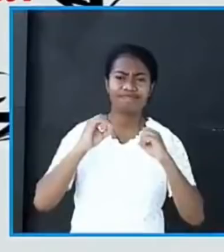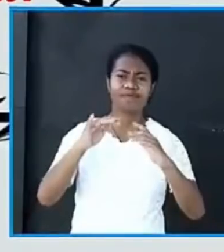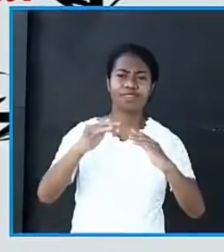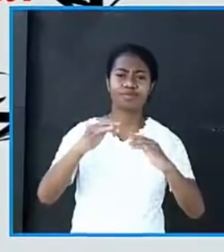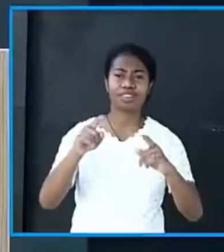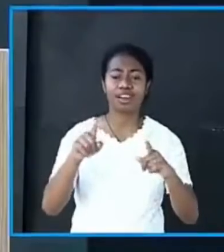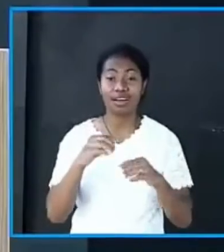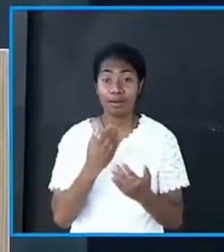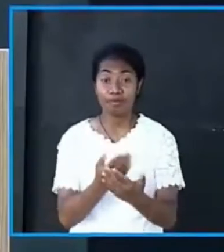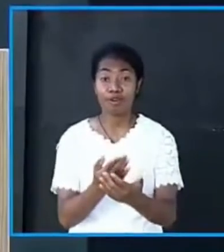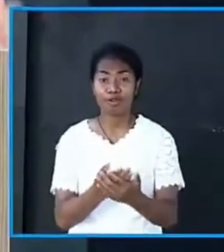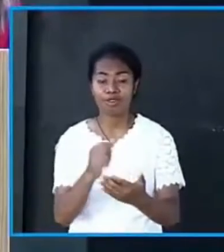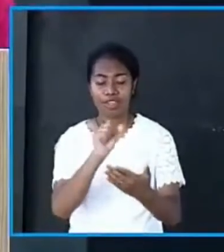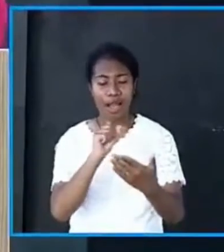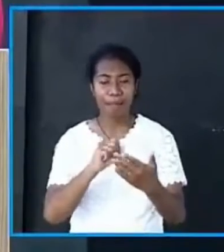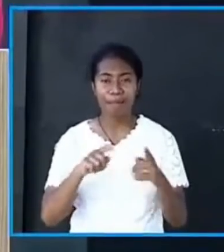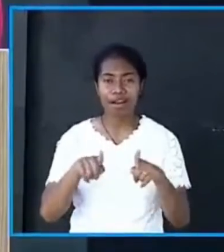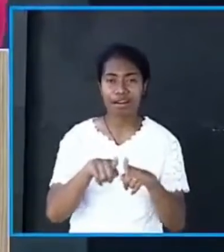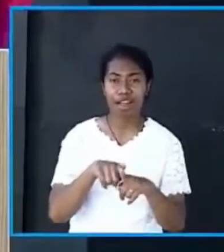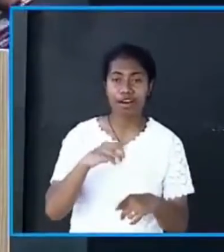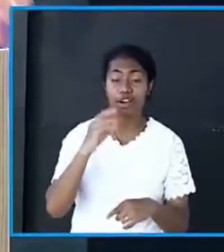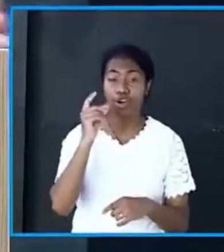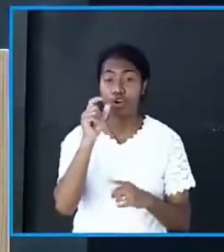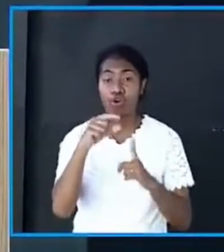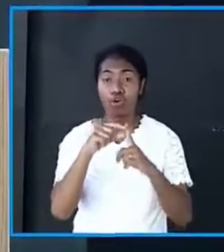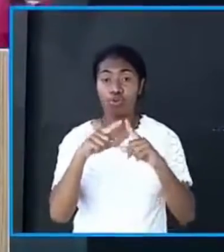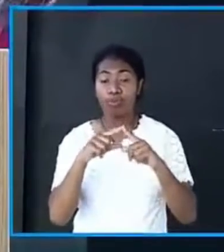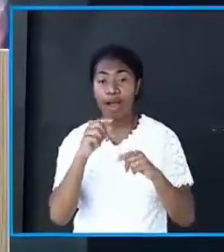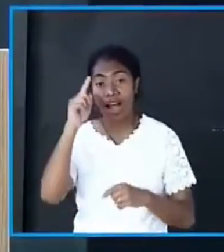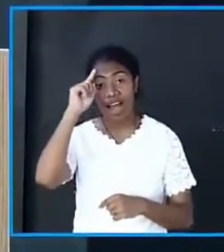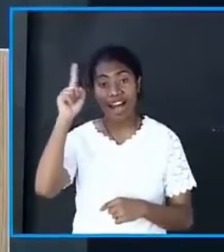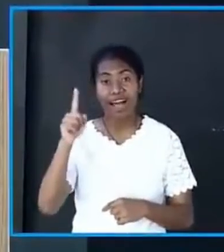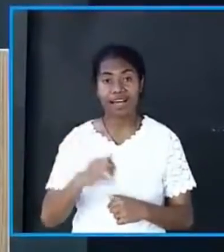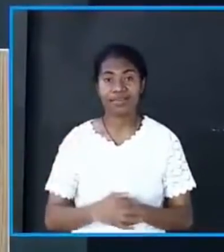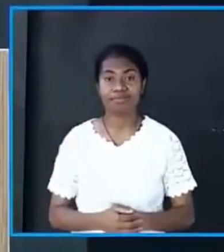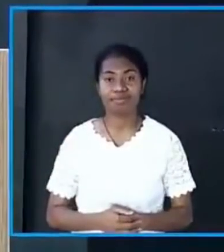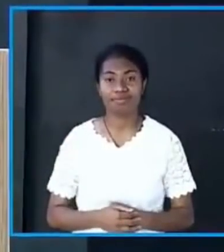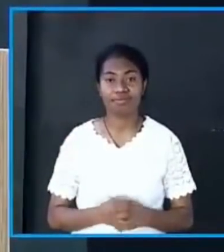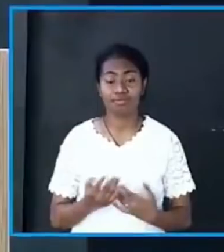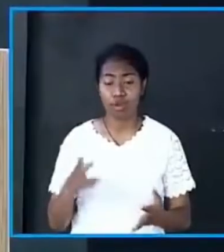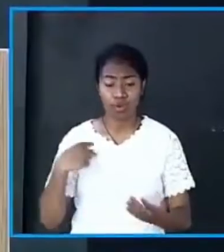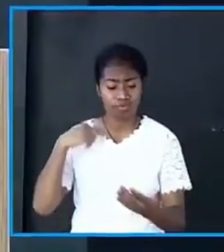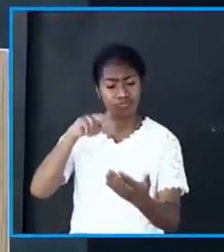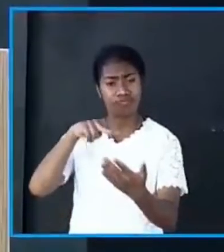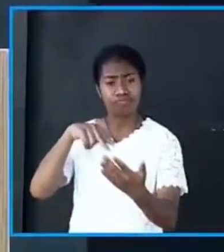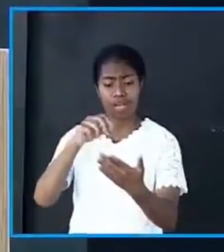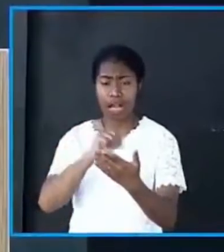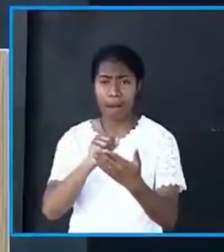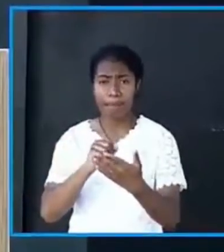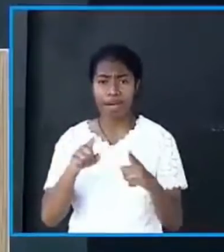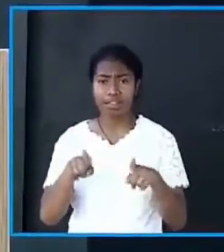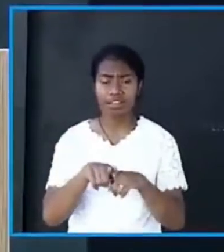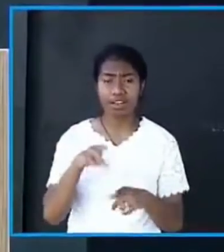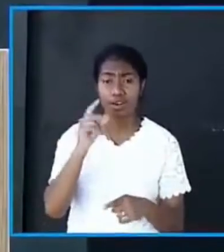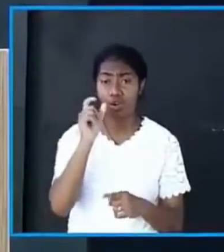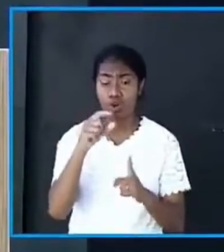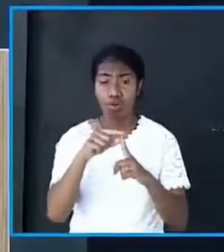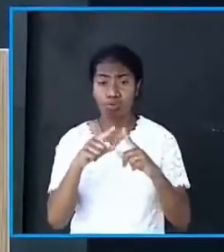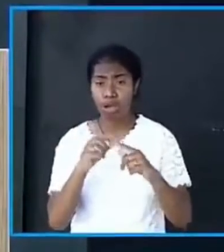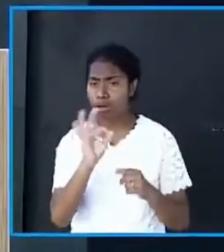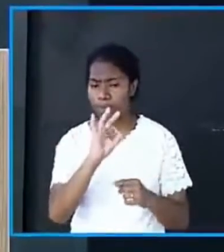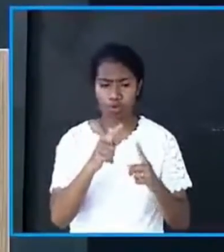rupa Allah kalau kita lihat gambar dan rupa itu tidak bisa di tidak perlu dibedakan terus Allah